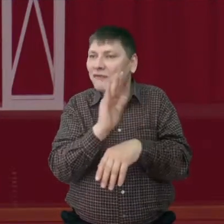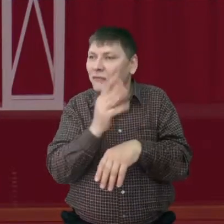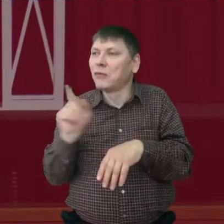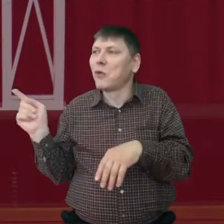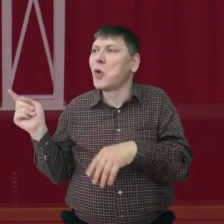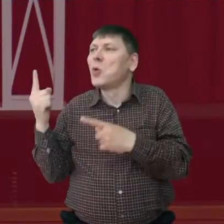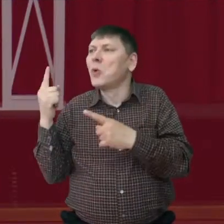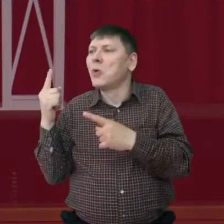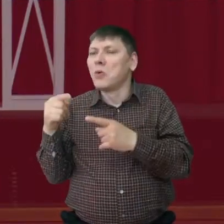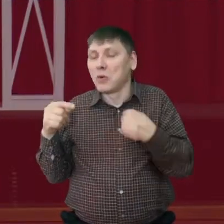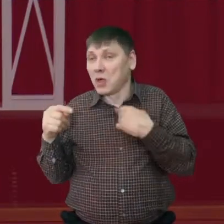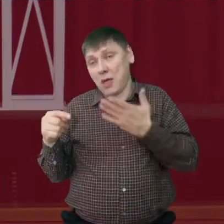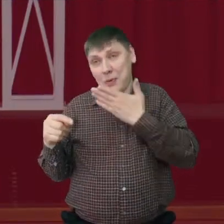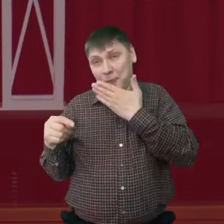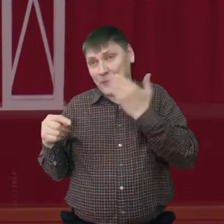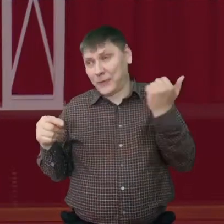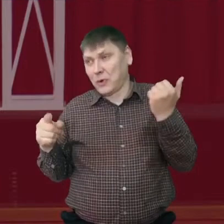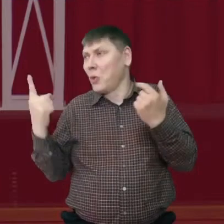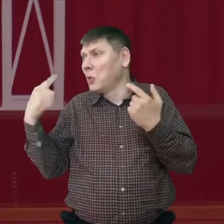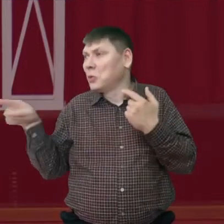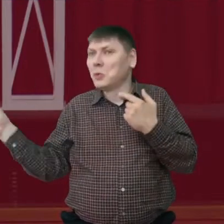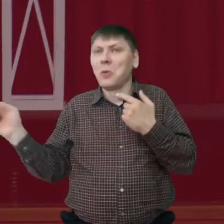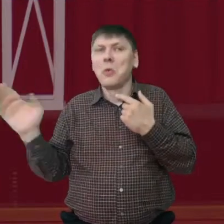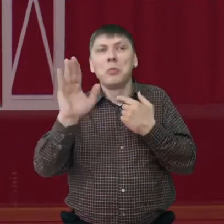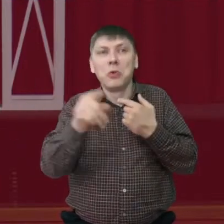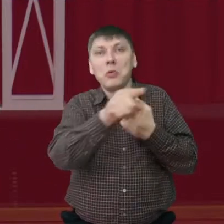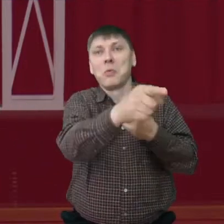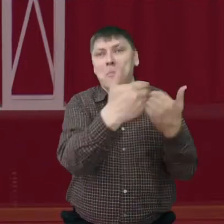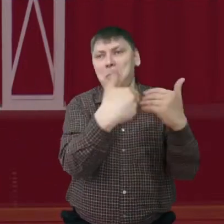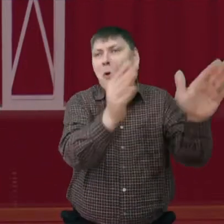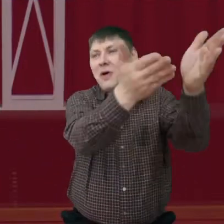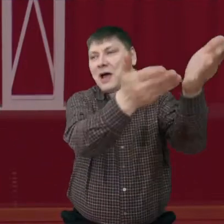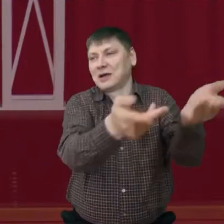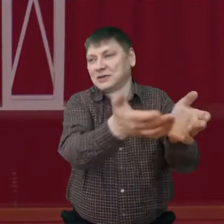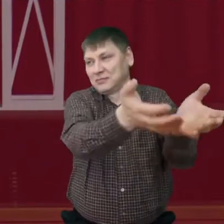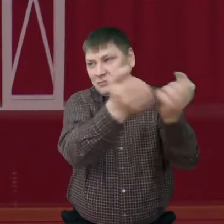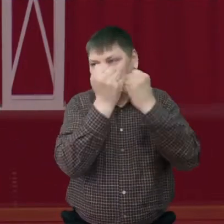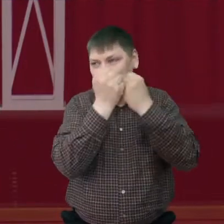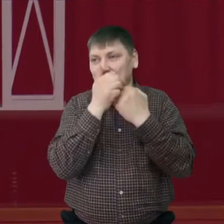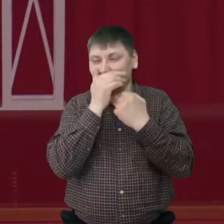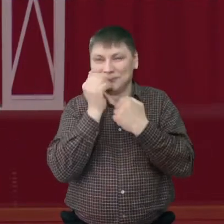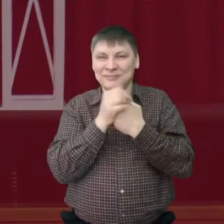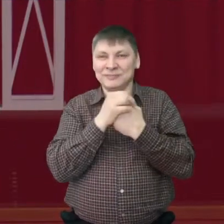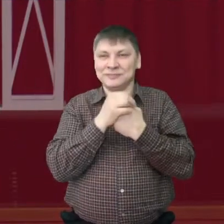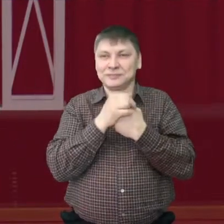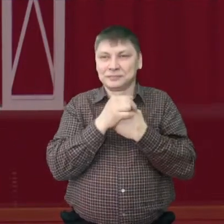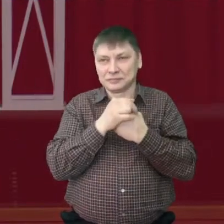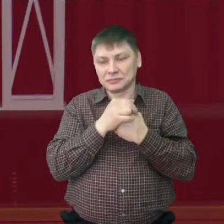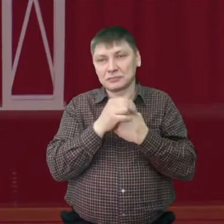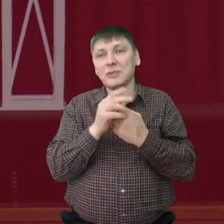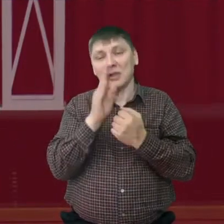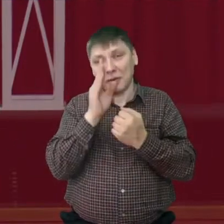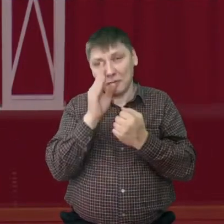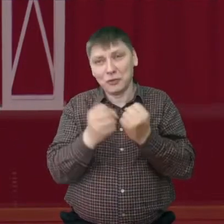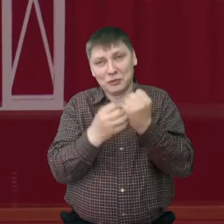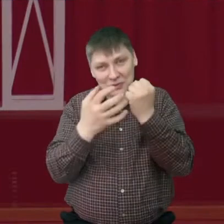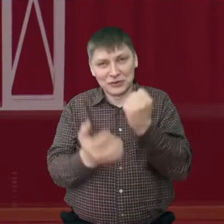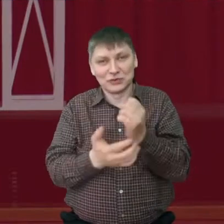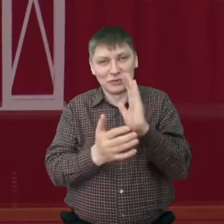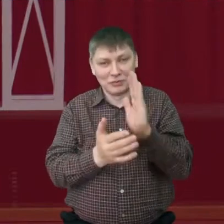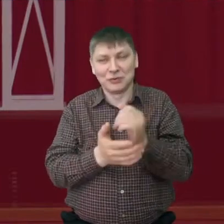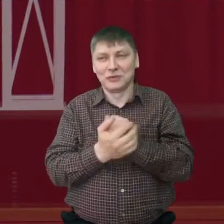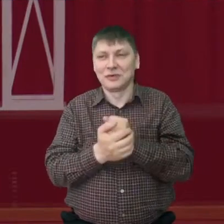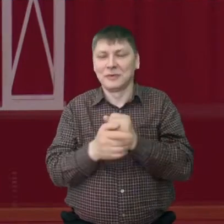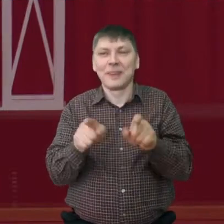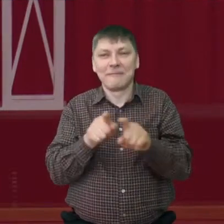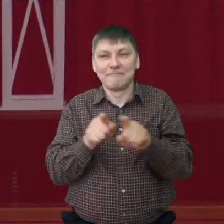Но в итоге и сеющий, и жнущий вместе радоваться будут перед Господом, потому что будет добрый результат. Мы